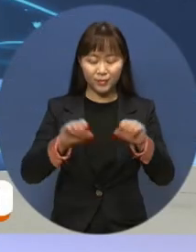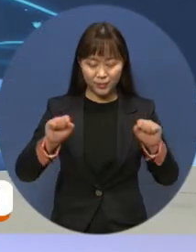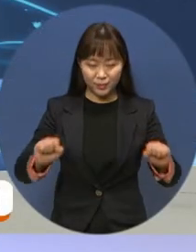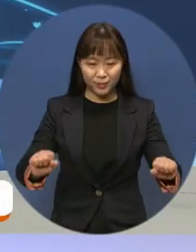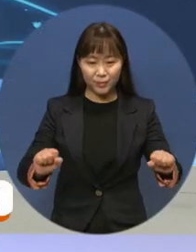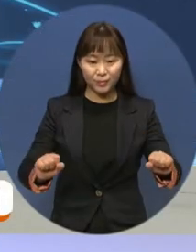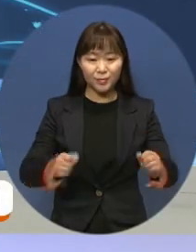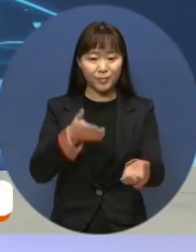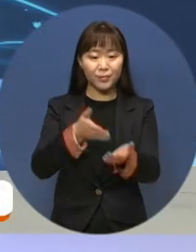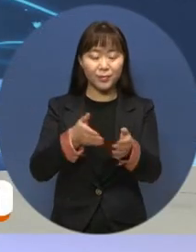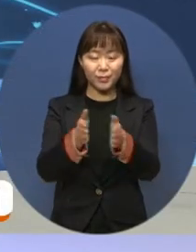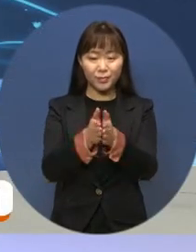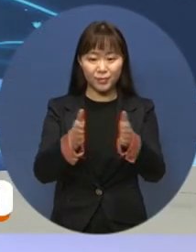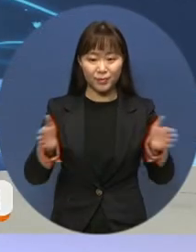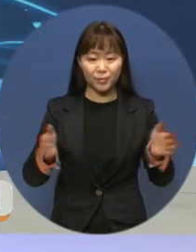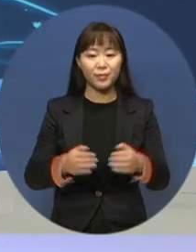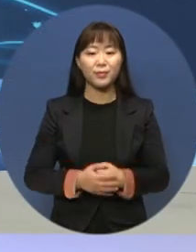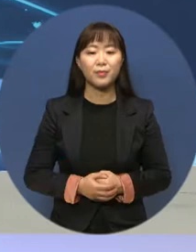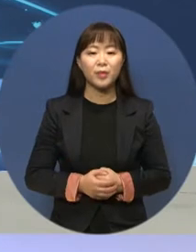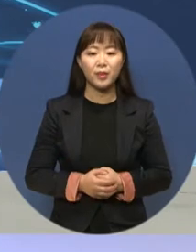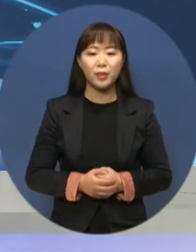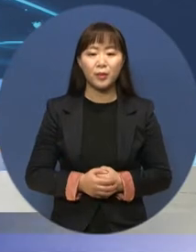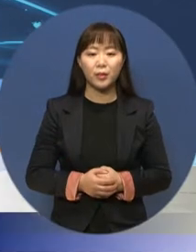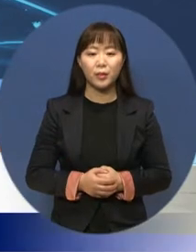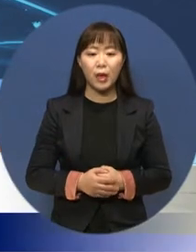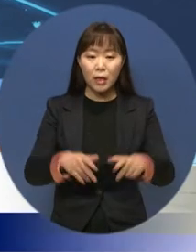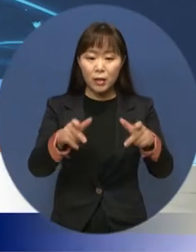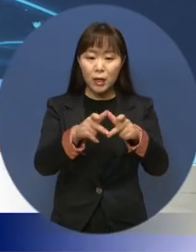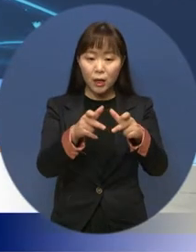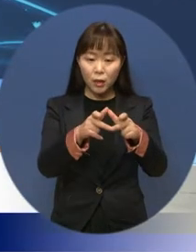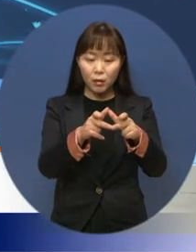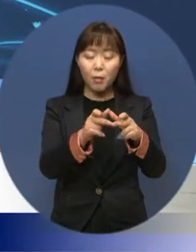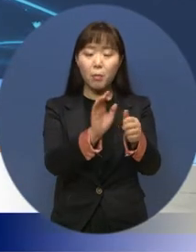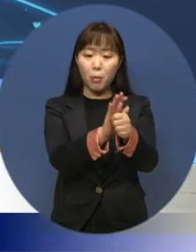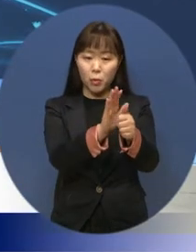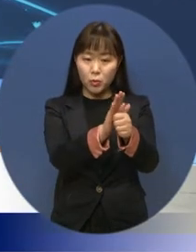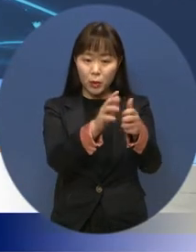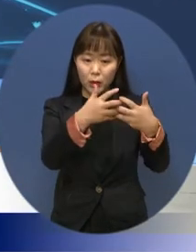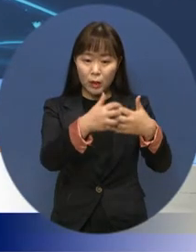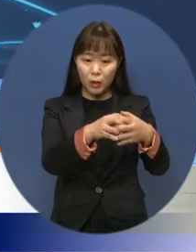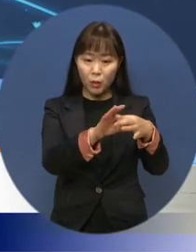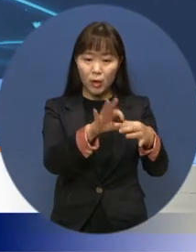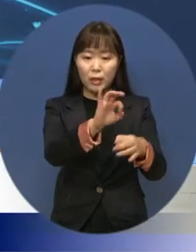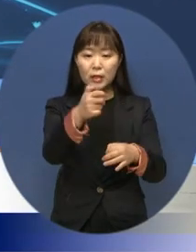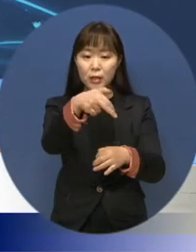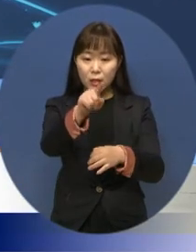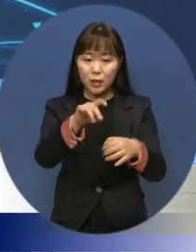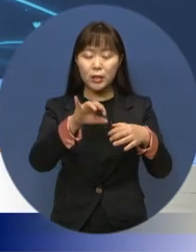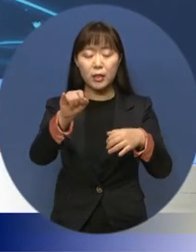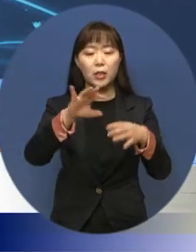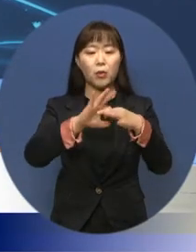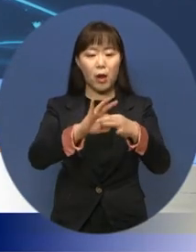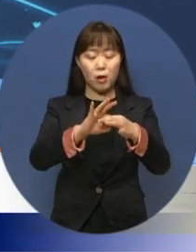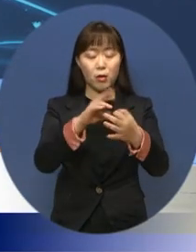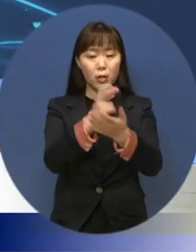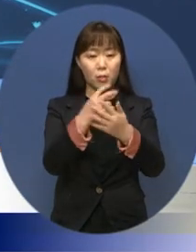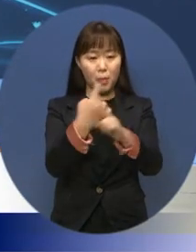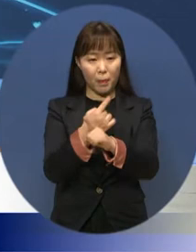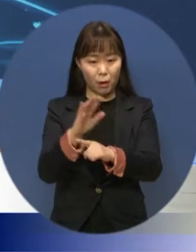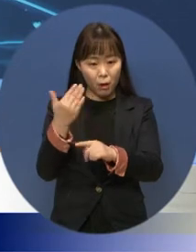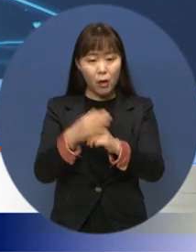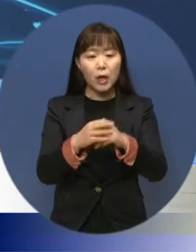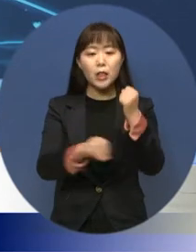시청자 여러분 안녕하십니까? 복지TV 뉴스입니다. 장애인의 보조기기 의지 관련 제도가 정비됩니다. 장애인